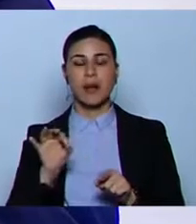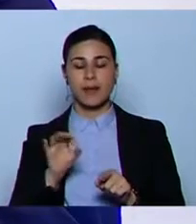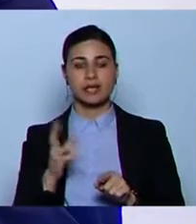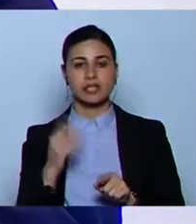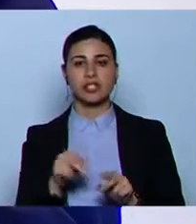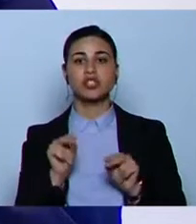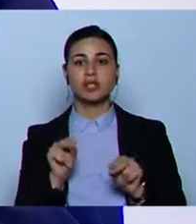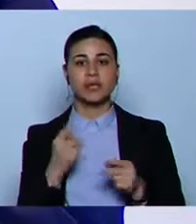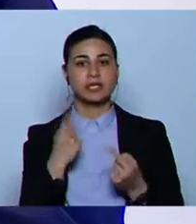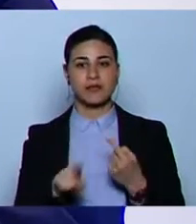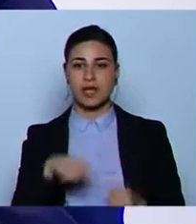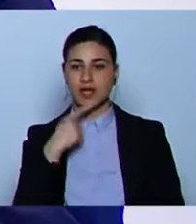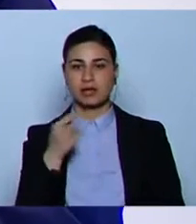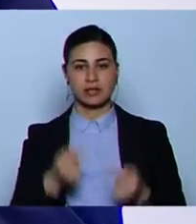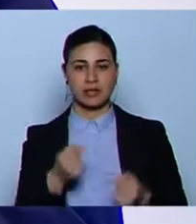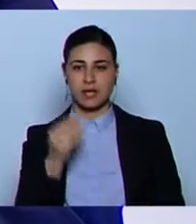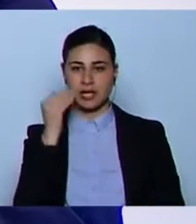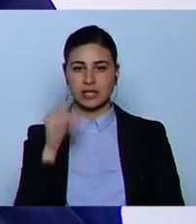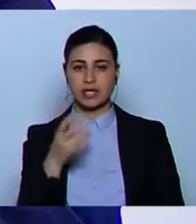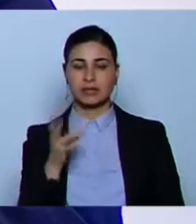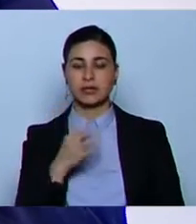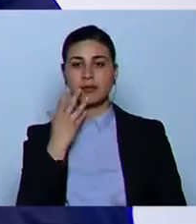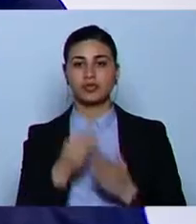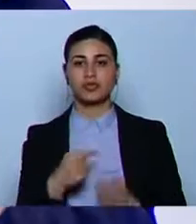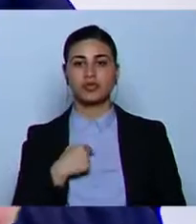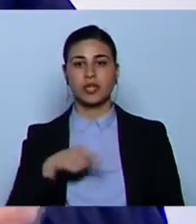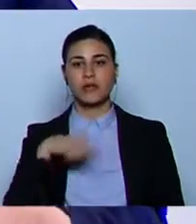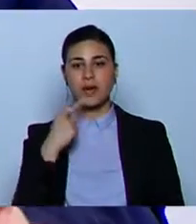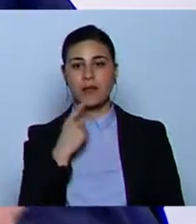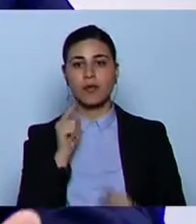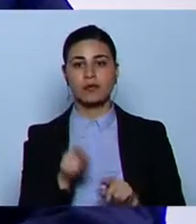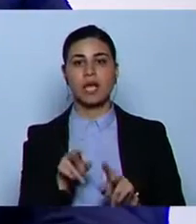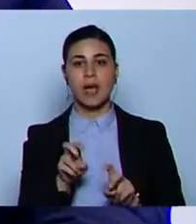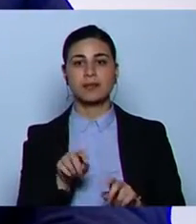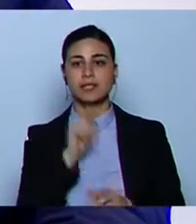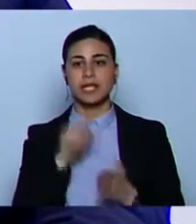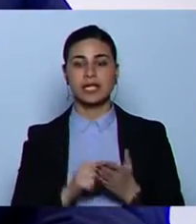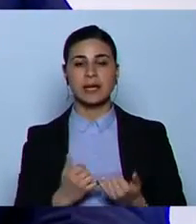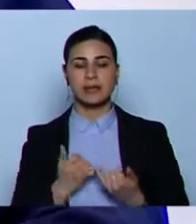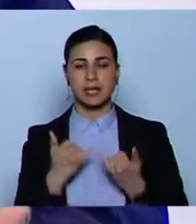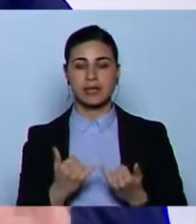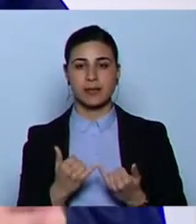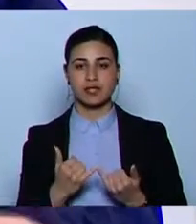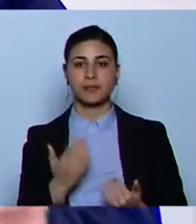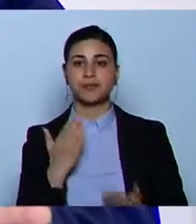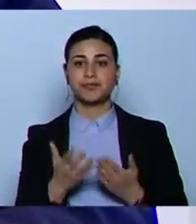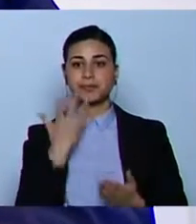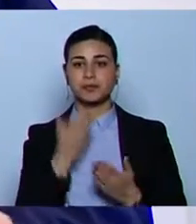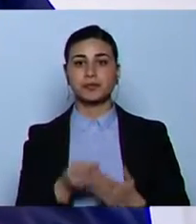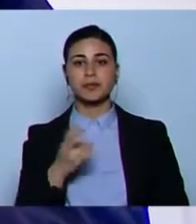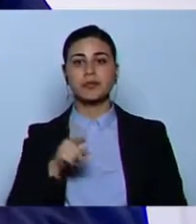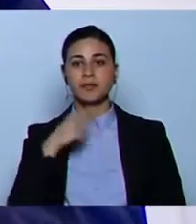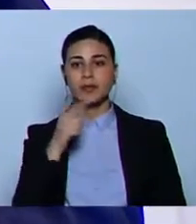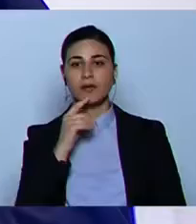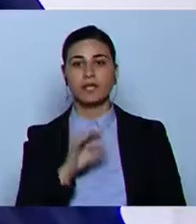აქსიომატურ ჭეშმარიტებებზე არავინ არ დაუბს. Მაგრამ ჩვენ საუბრობ აი ამ კონკრეტულ საკითხთან მიმართებაში. Თუ ჩვენ უნდა